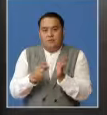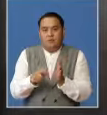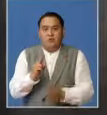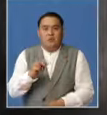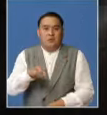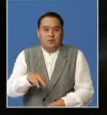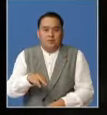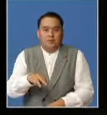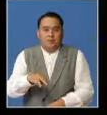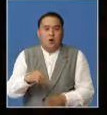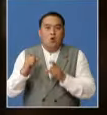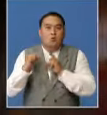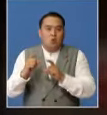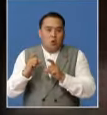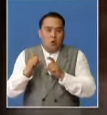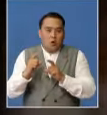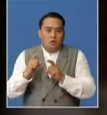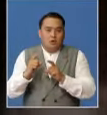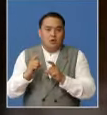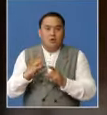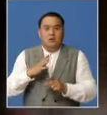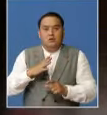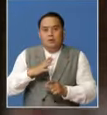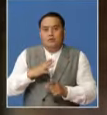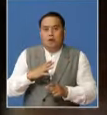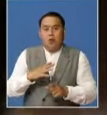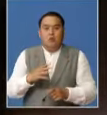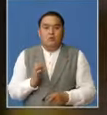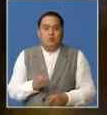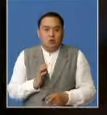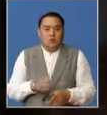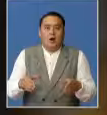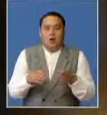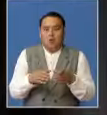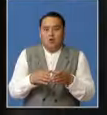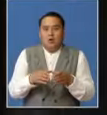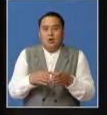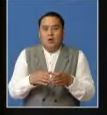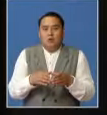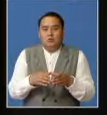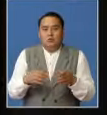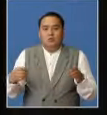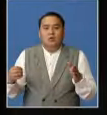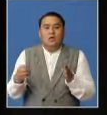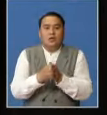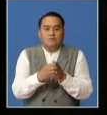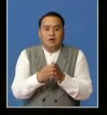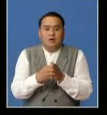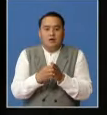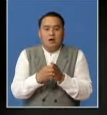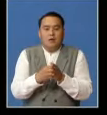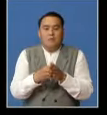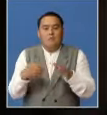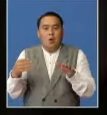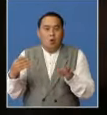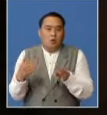1343-1297 километр. Грузовик марки «Шакман», принадлежащий субподрядной организации, допустил столкновение с балкой